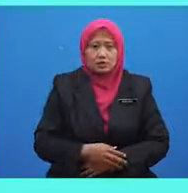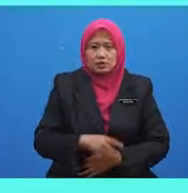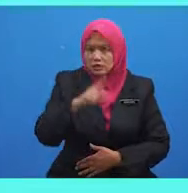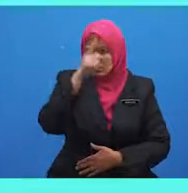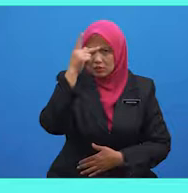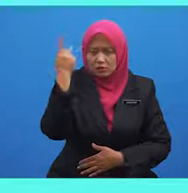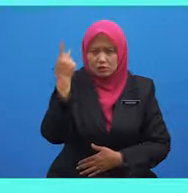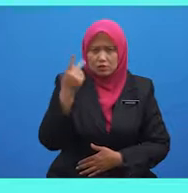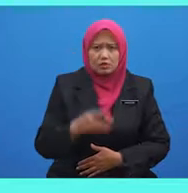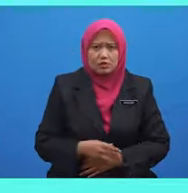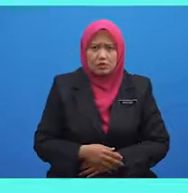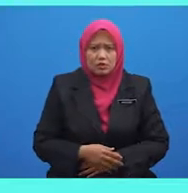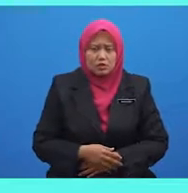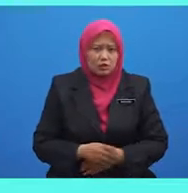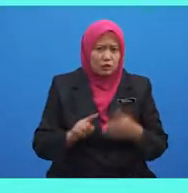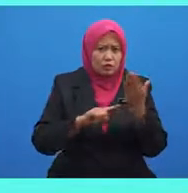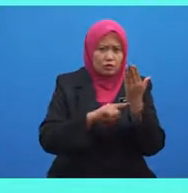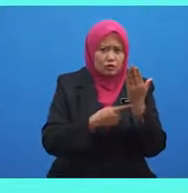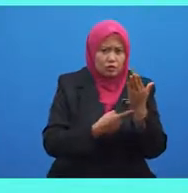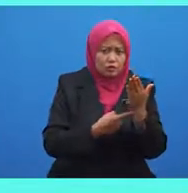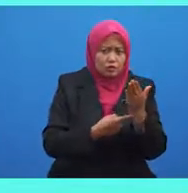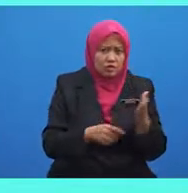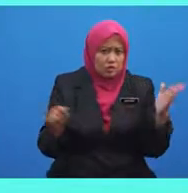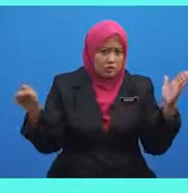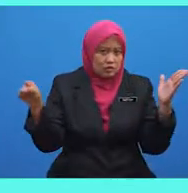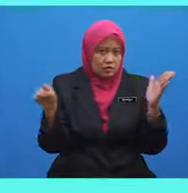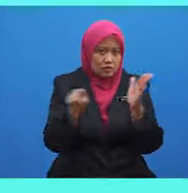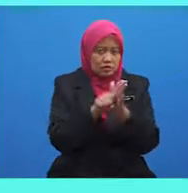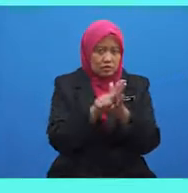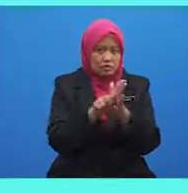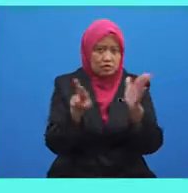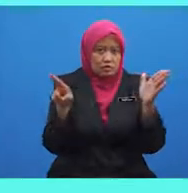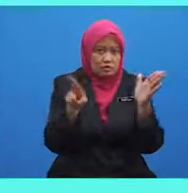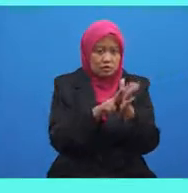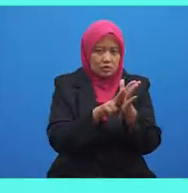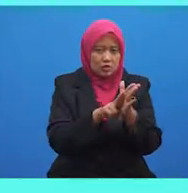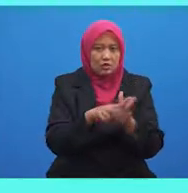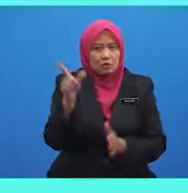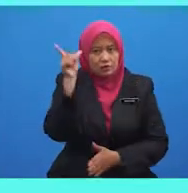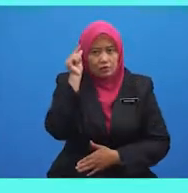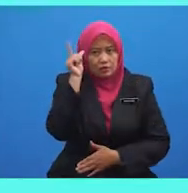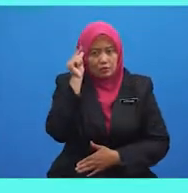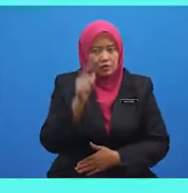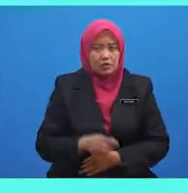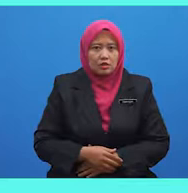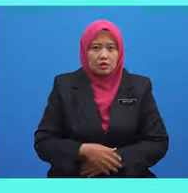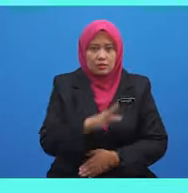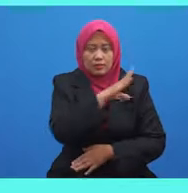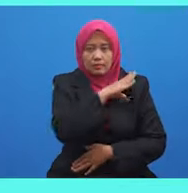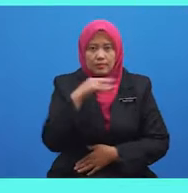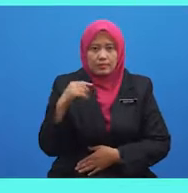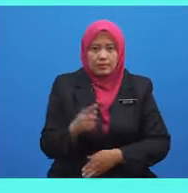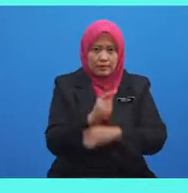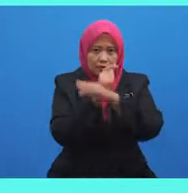tersebut menandakan bermulanya serangan Portugis dan penaklukan ke atas negeri Melaka.